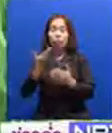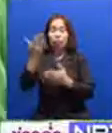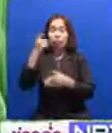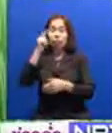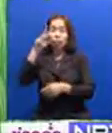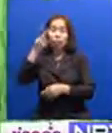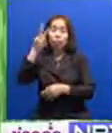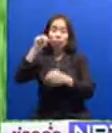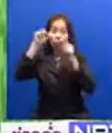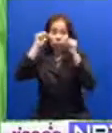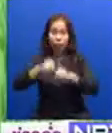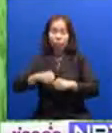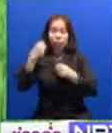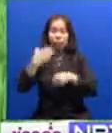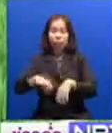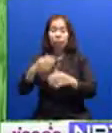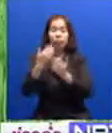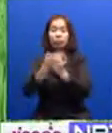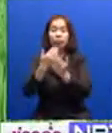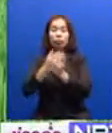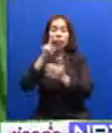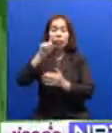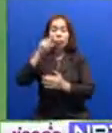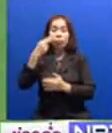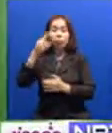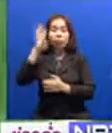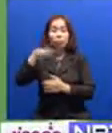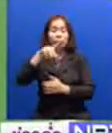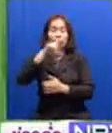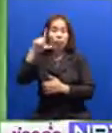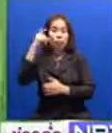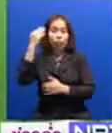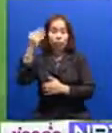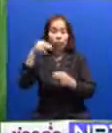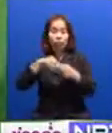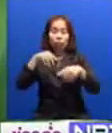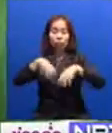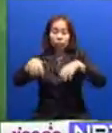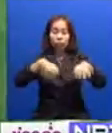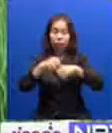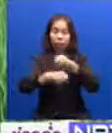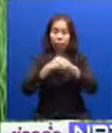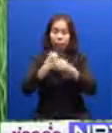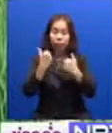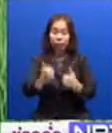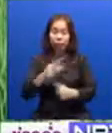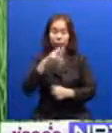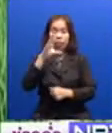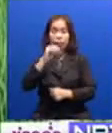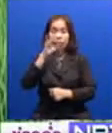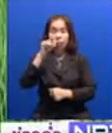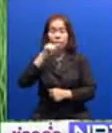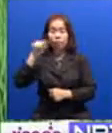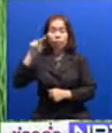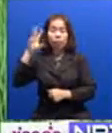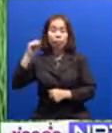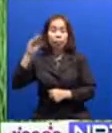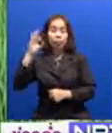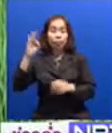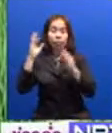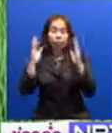f around 14,000 ล้านบาทเพื่อใช้ใปี 2558 ถึง 2559